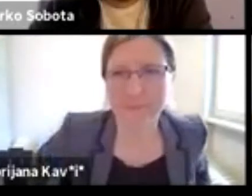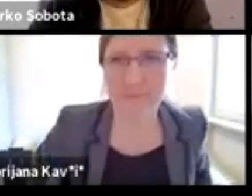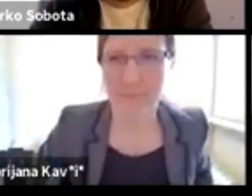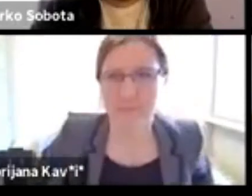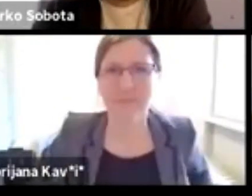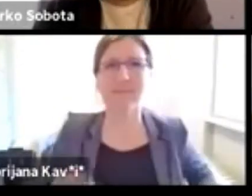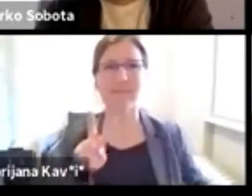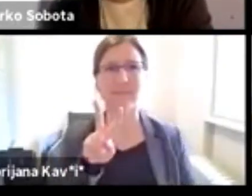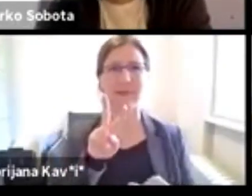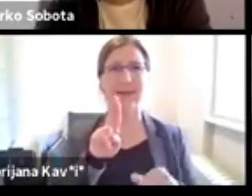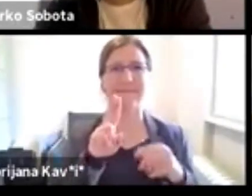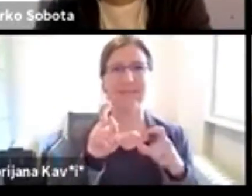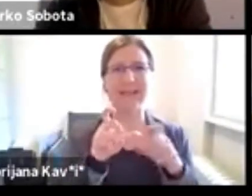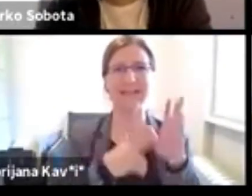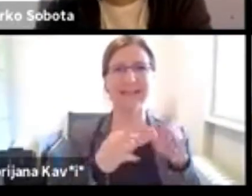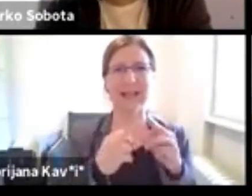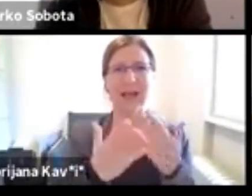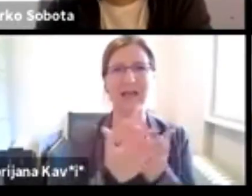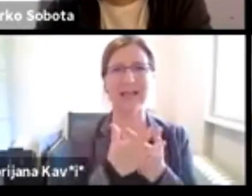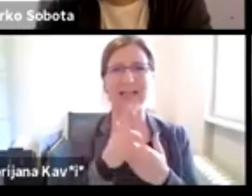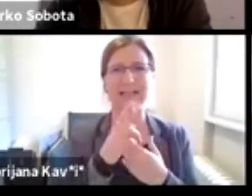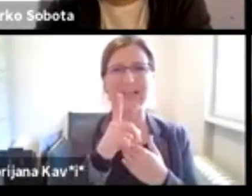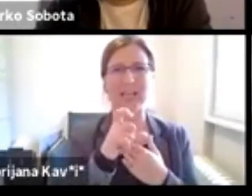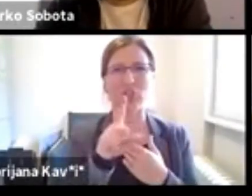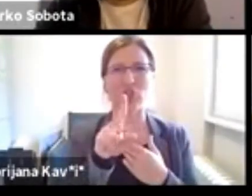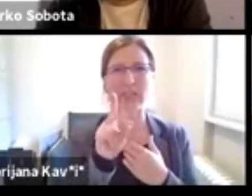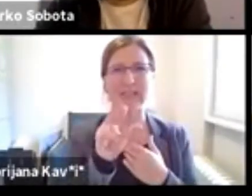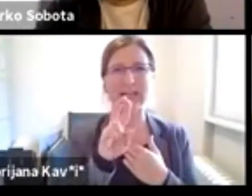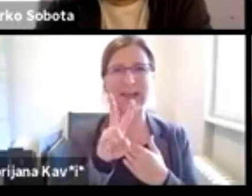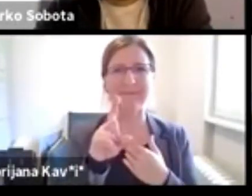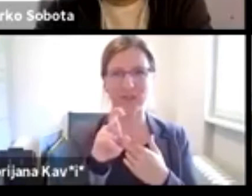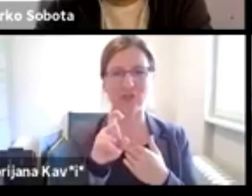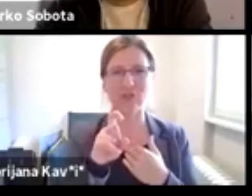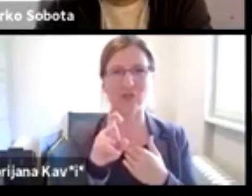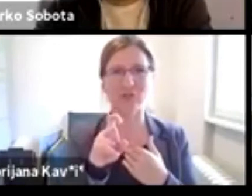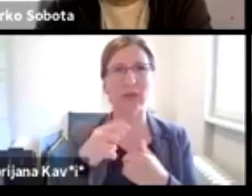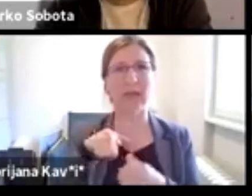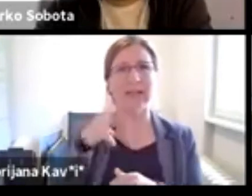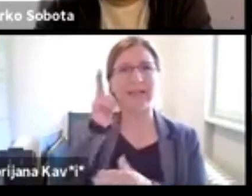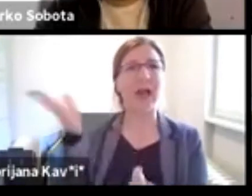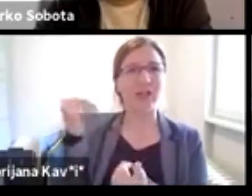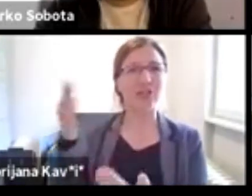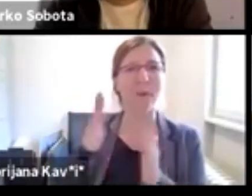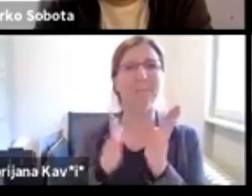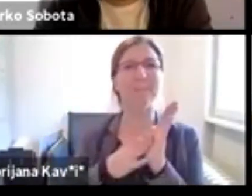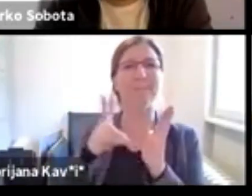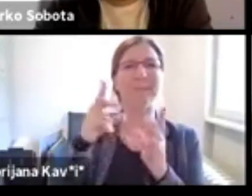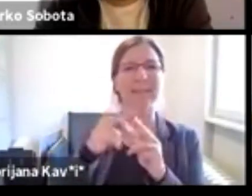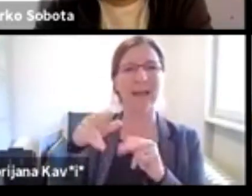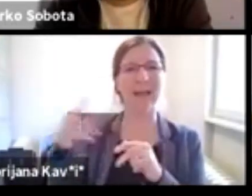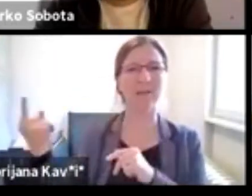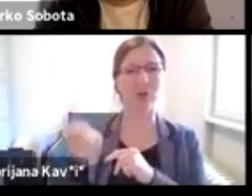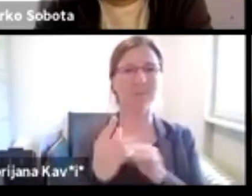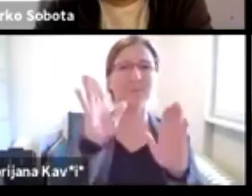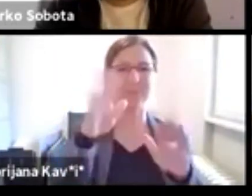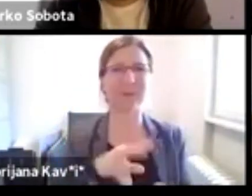Vesna Zečirević željno čeka, neka se Mija u međuvremenu misteriozna pojavi. Vesna Zečirević ne čeka da